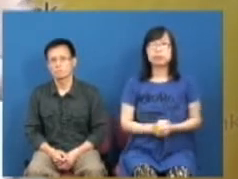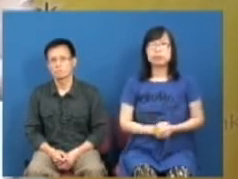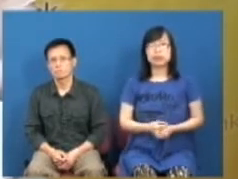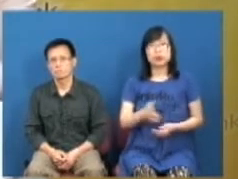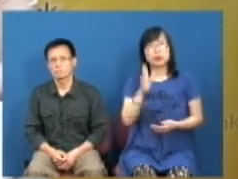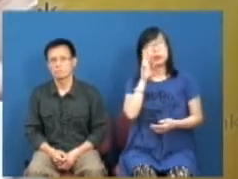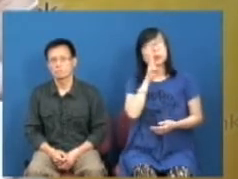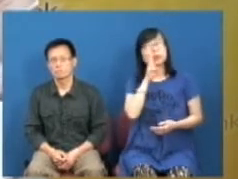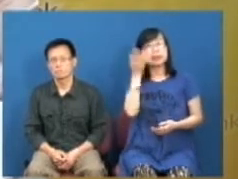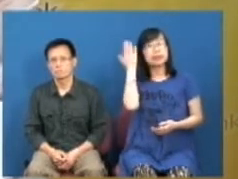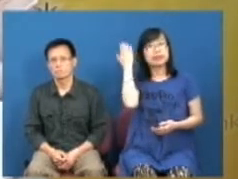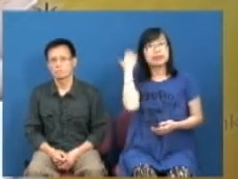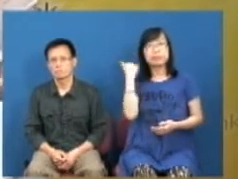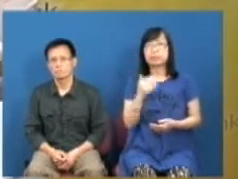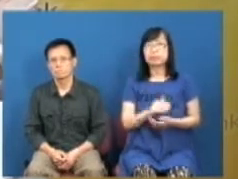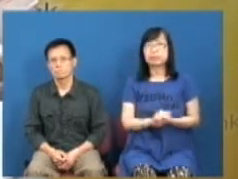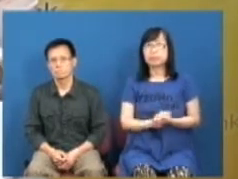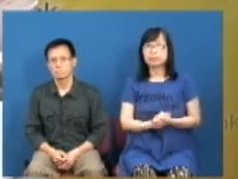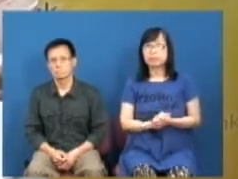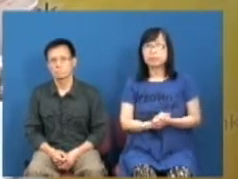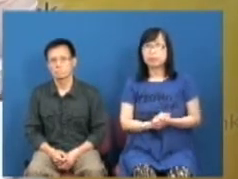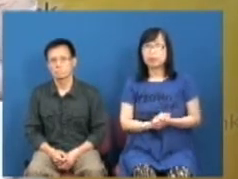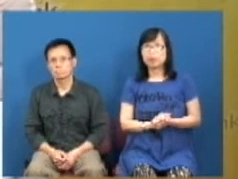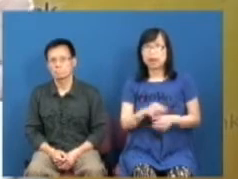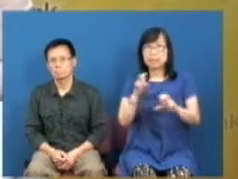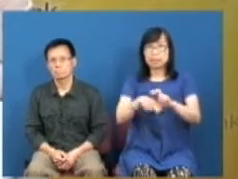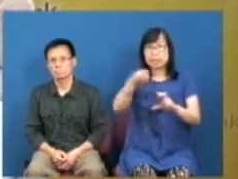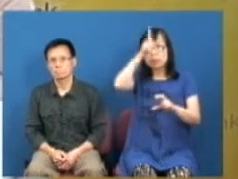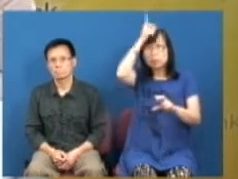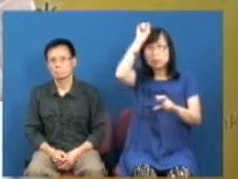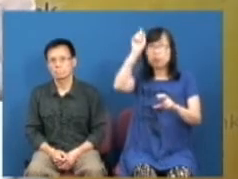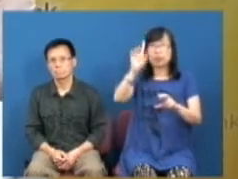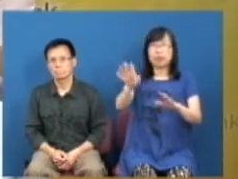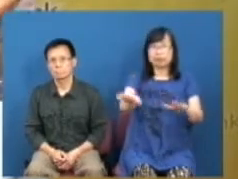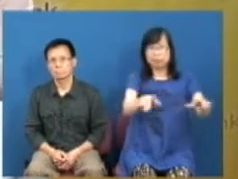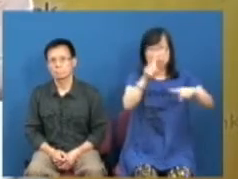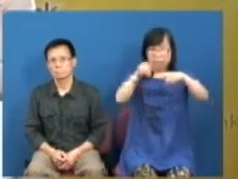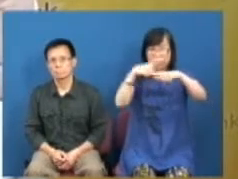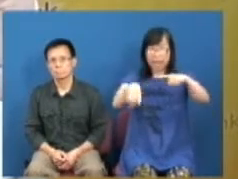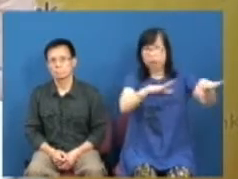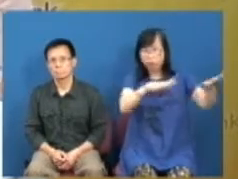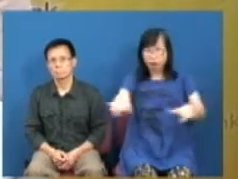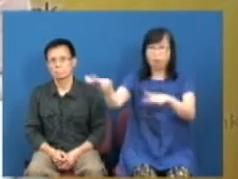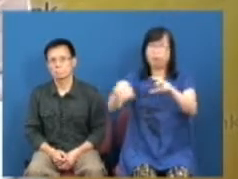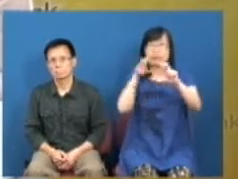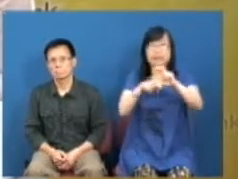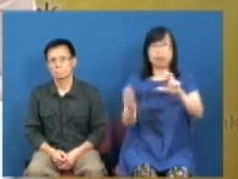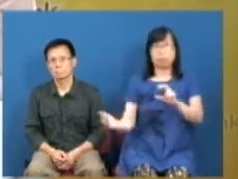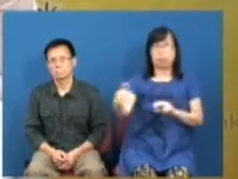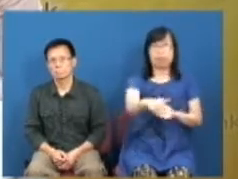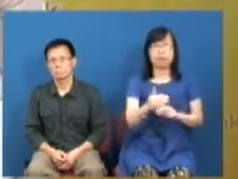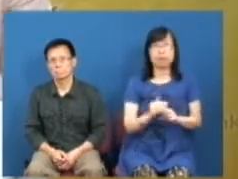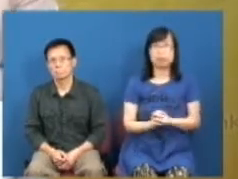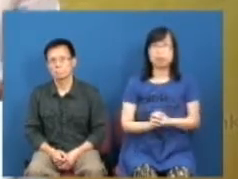時嗰、叫咩啊？我哋西貢大浪西灣啦嚇，呢單就即係大新聞啦！大浪西灣阿